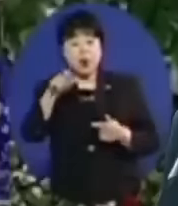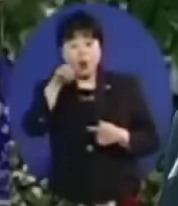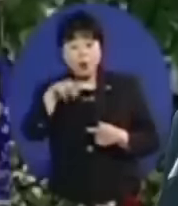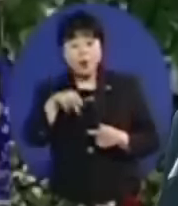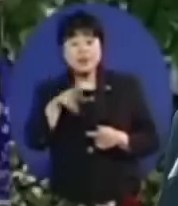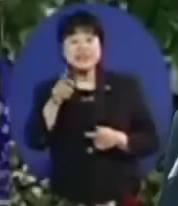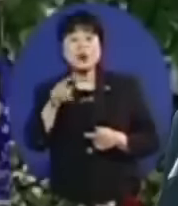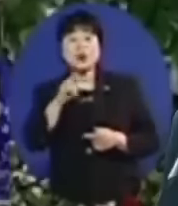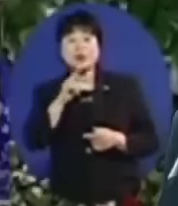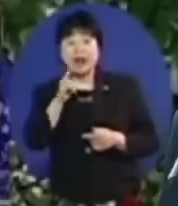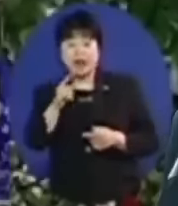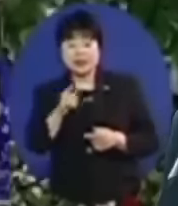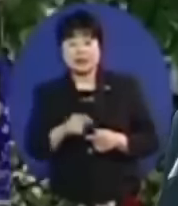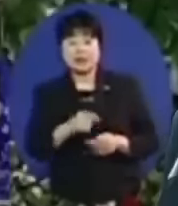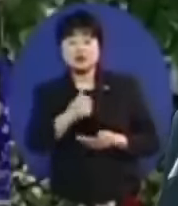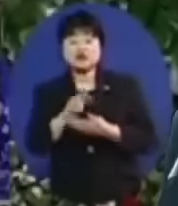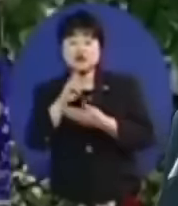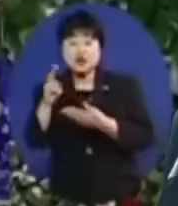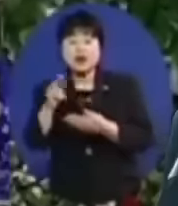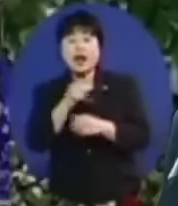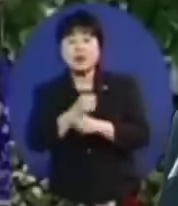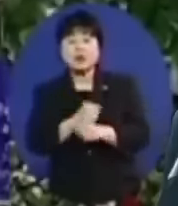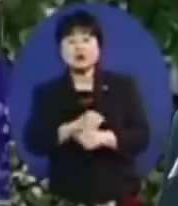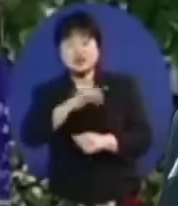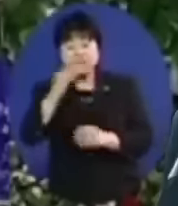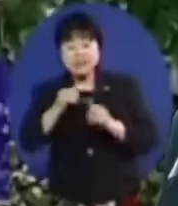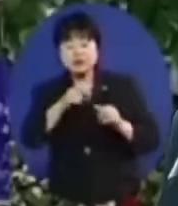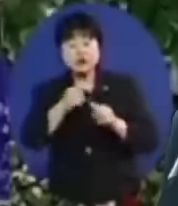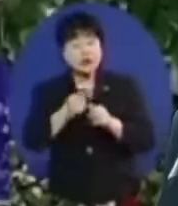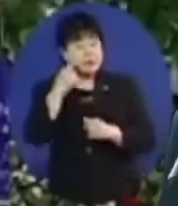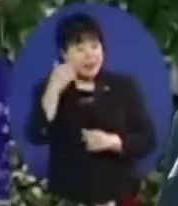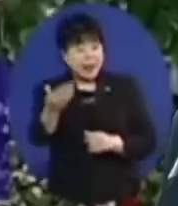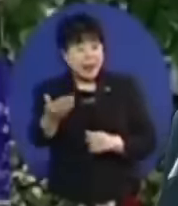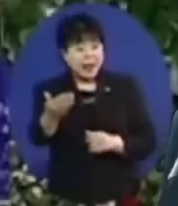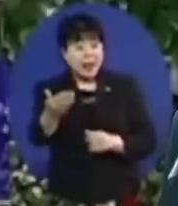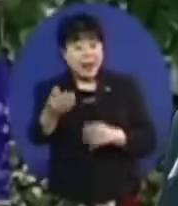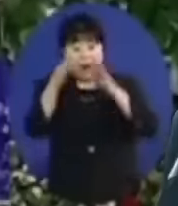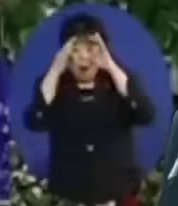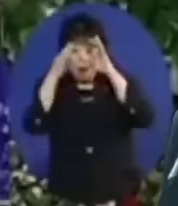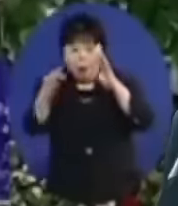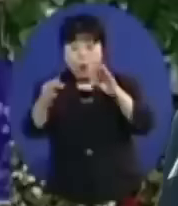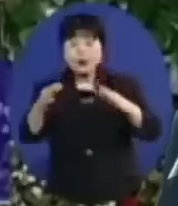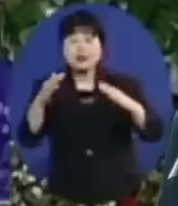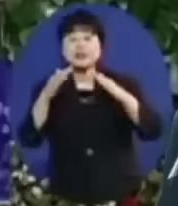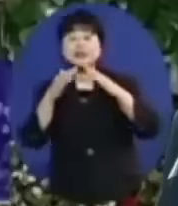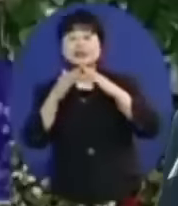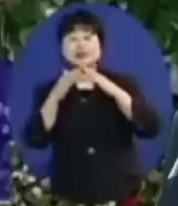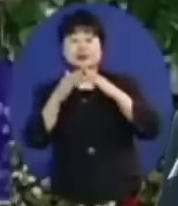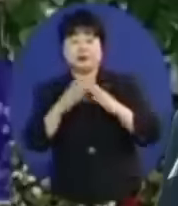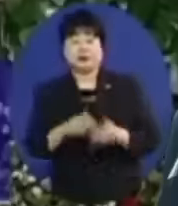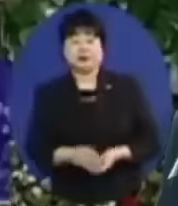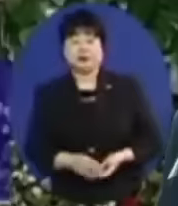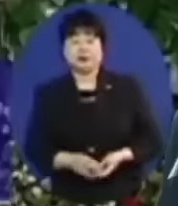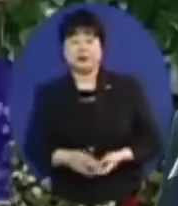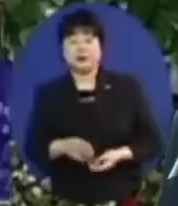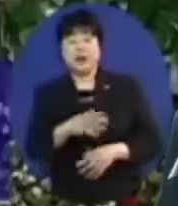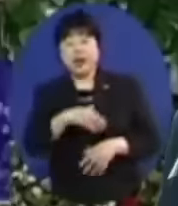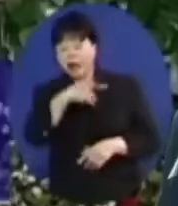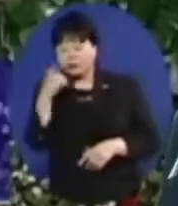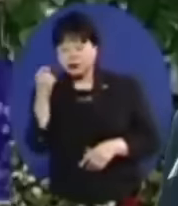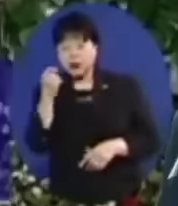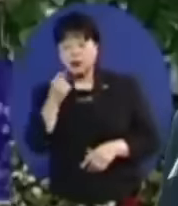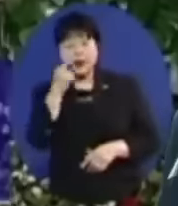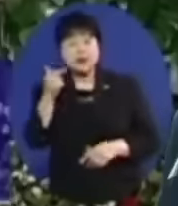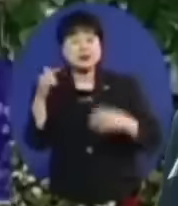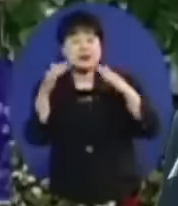그에게 대답하되 오 주여 내가 무엇으로 이스라엘을 구원하리까? 보소서 나의 집은 므낫세 중에 극히 약하고 난 내